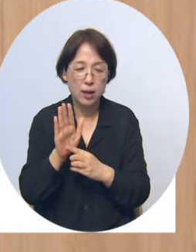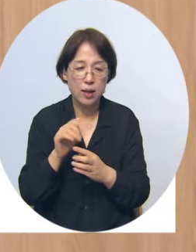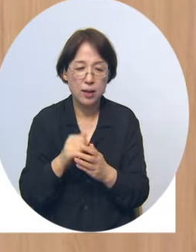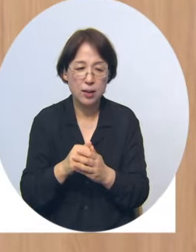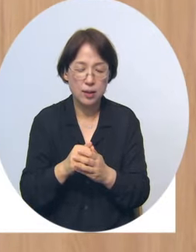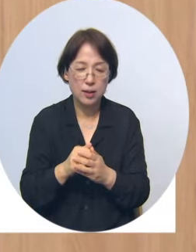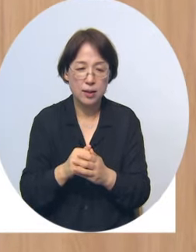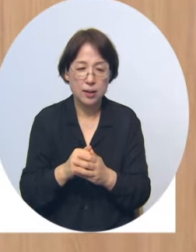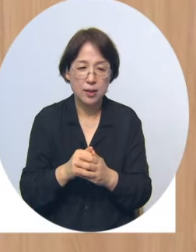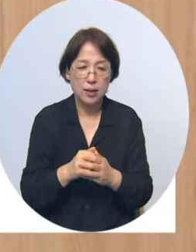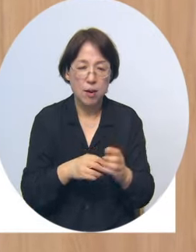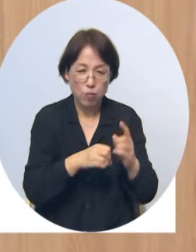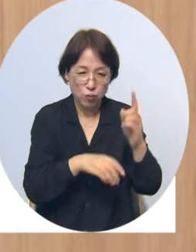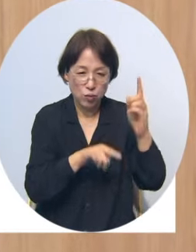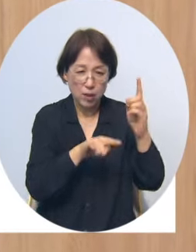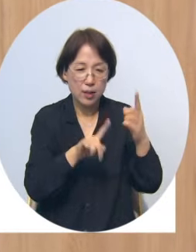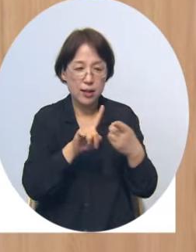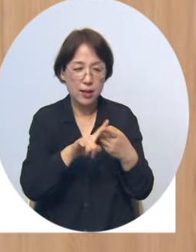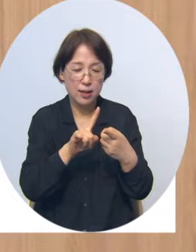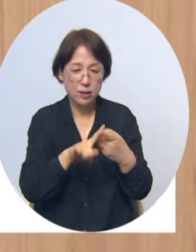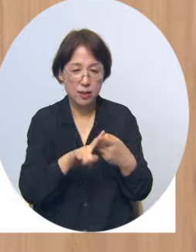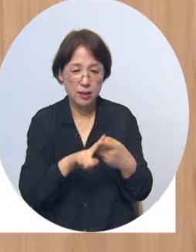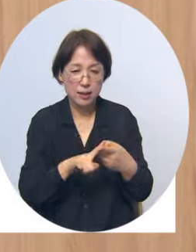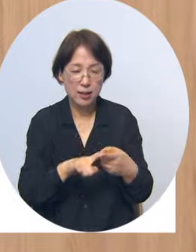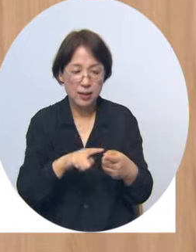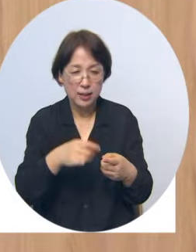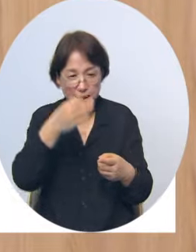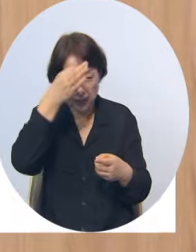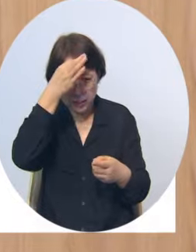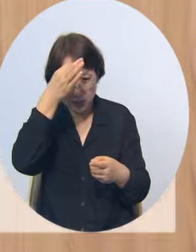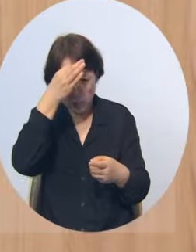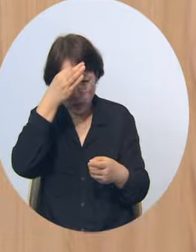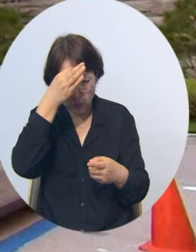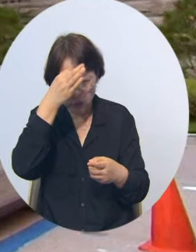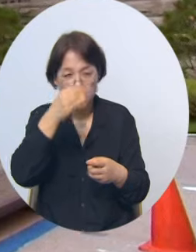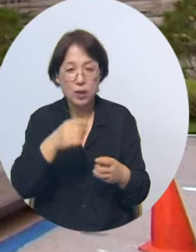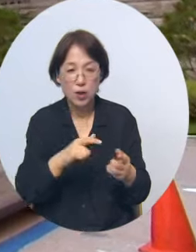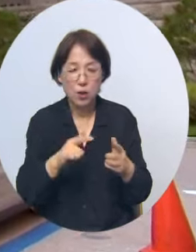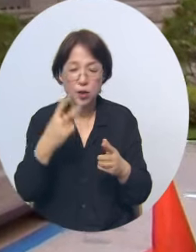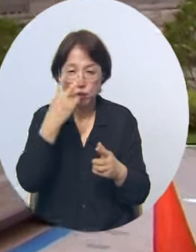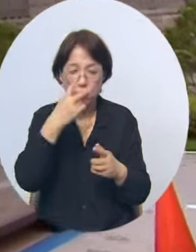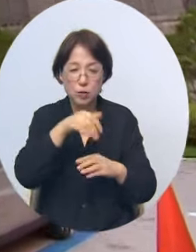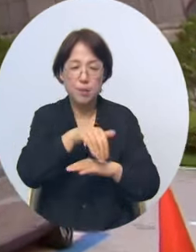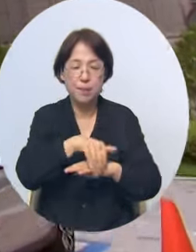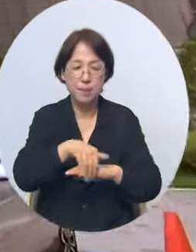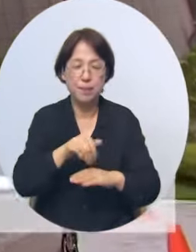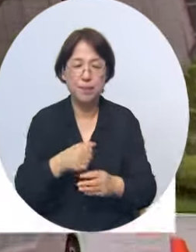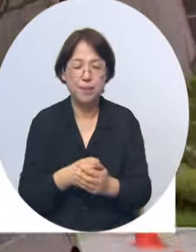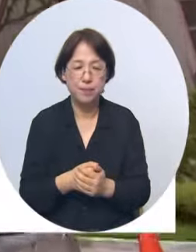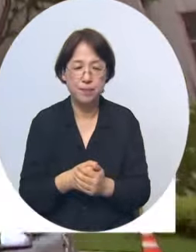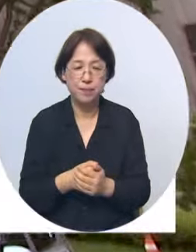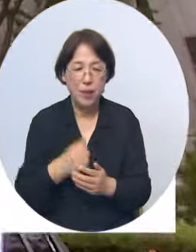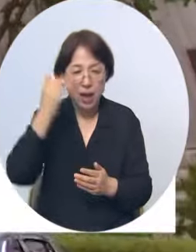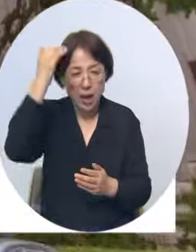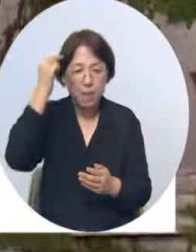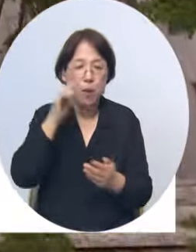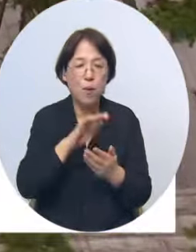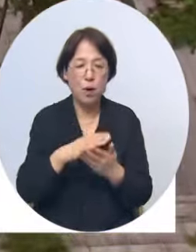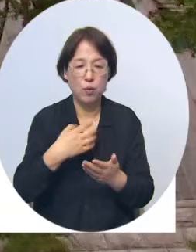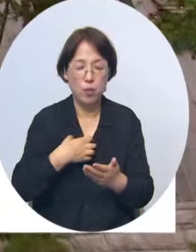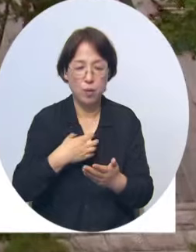체계에 대해서 그 성능과 전력화 여부에 대해서는 추적 확인이 필요합니다 동일부위 아는